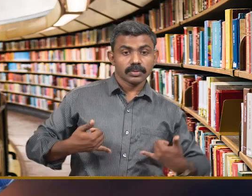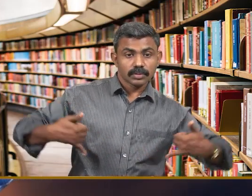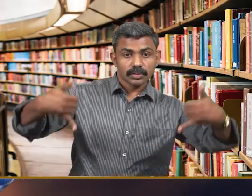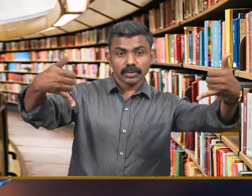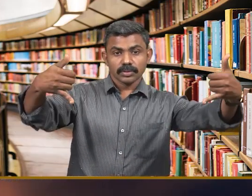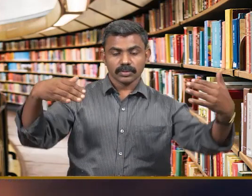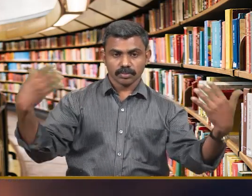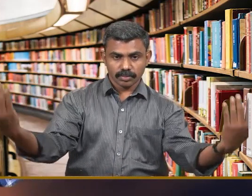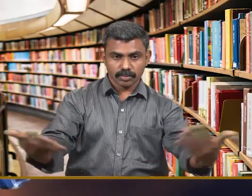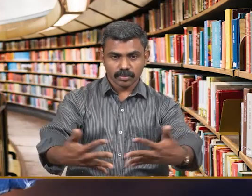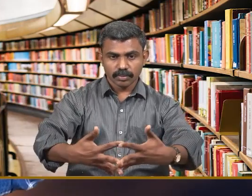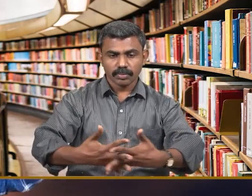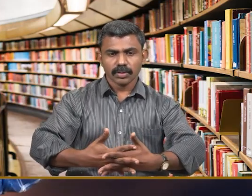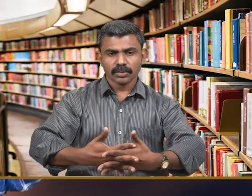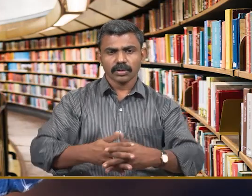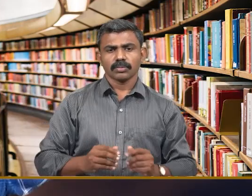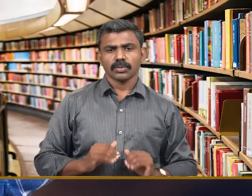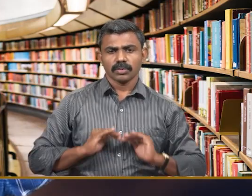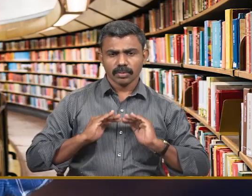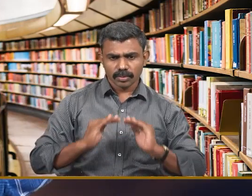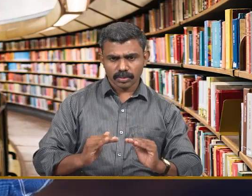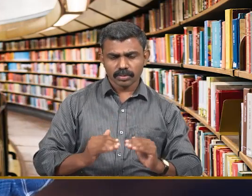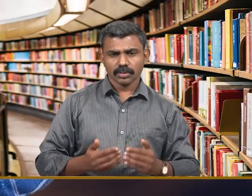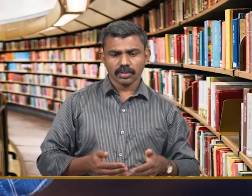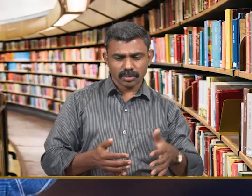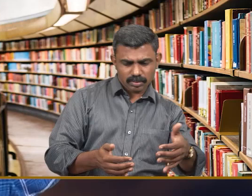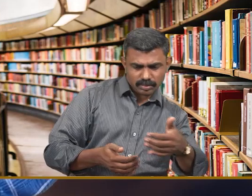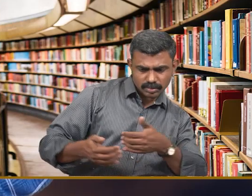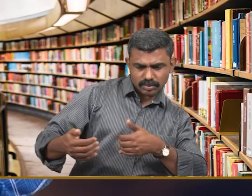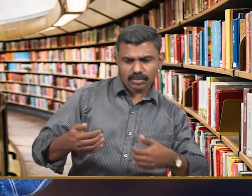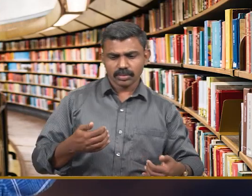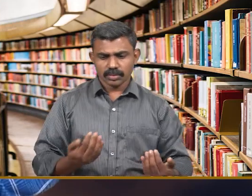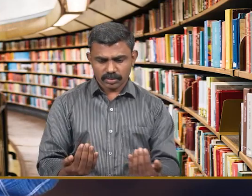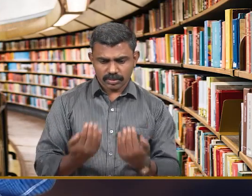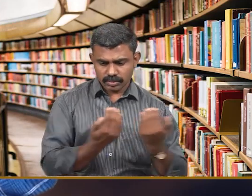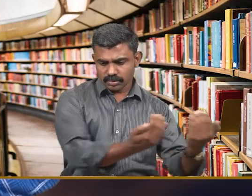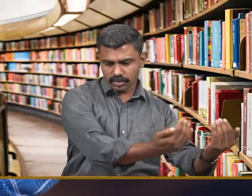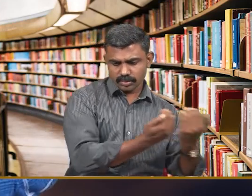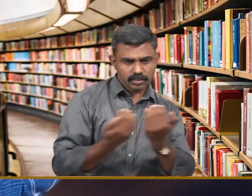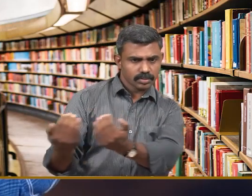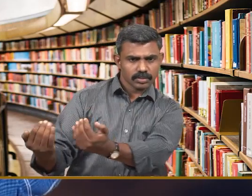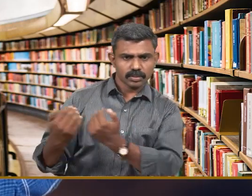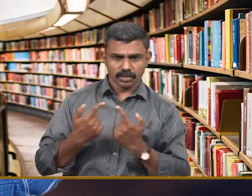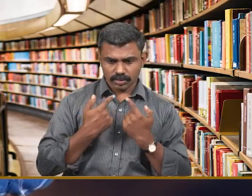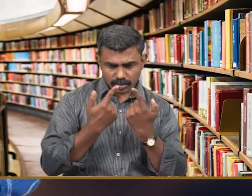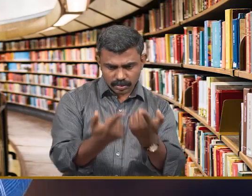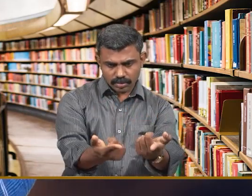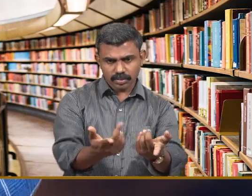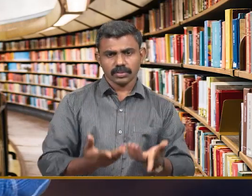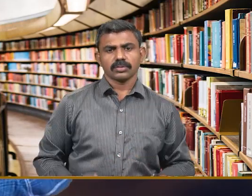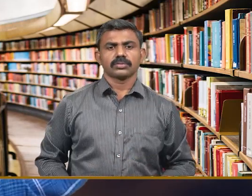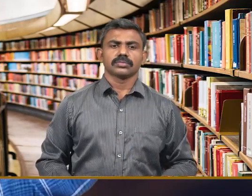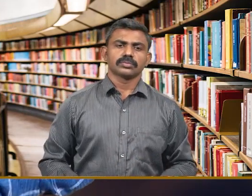ஒரு முறையை வந்து அதை அதாவது ஒவ்வொரு நாடும் அவங்களுக்குள்ளே எப்படியாவது காப்பாற்றிக்கணும், மற்ற நாடுகளுக்கு பற்றி நம்ம இது பண்ணக்கூடாது, அதை